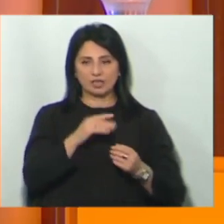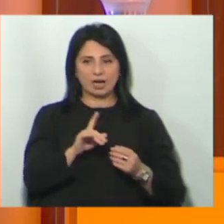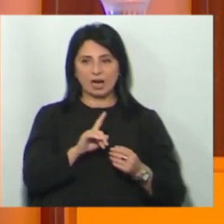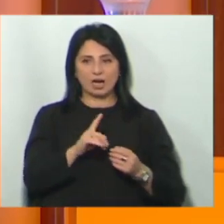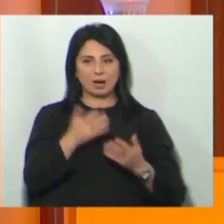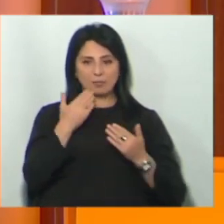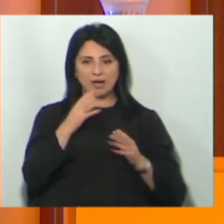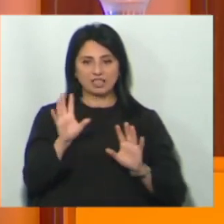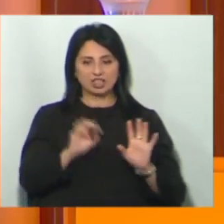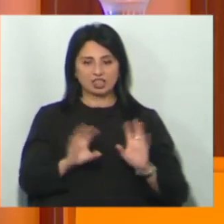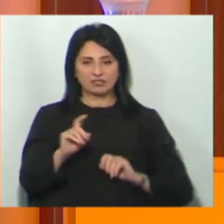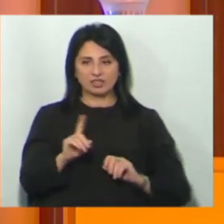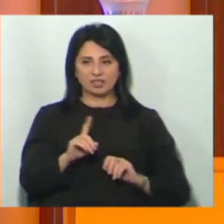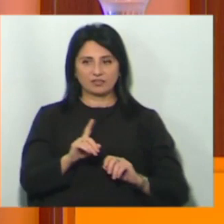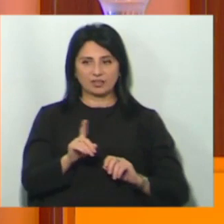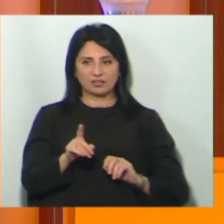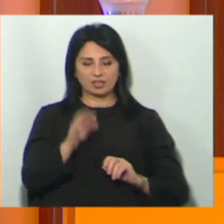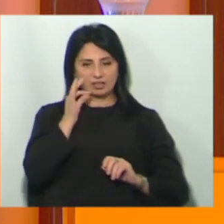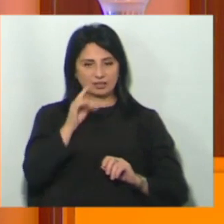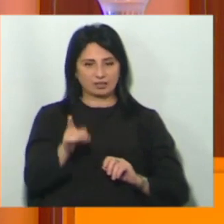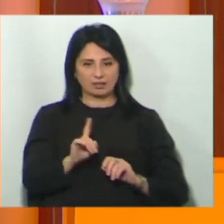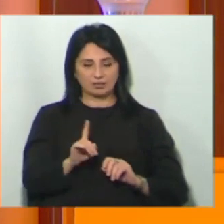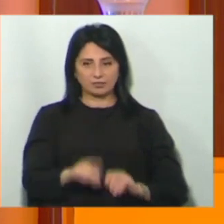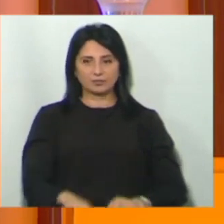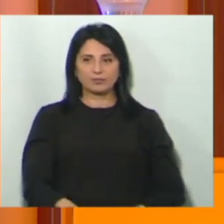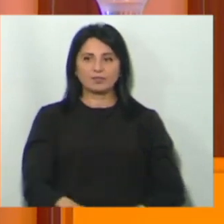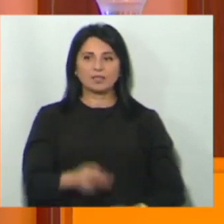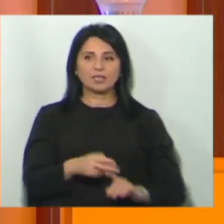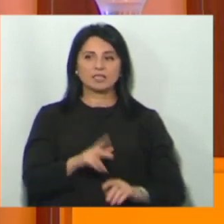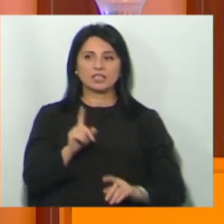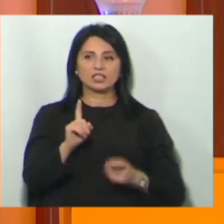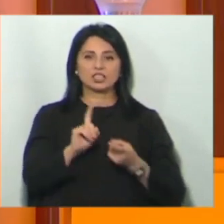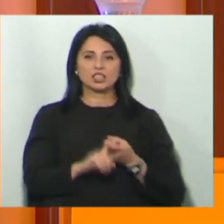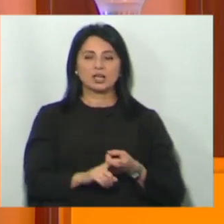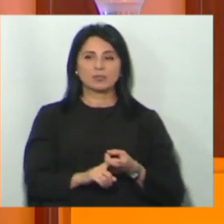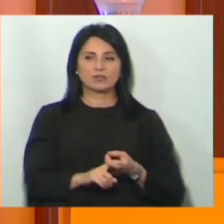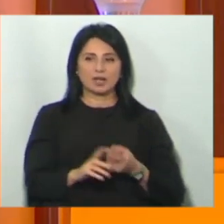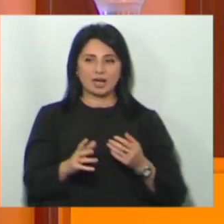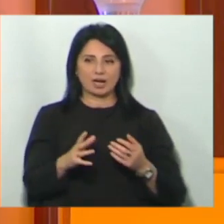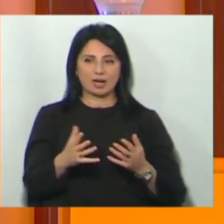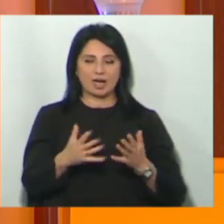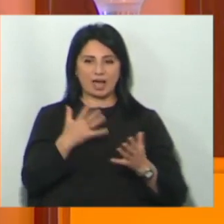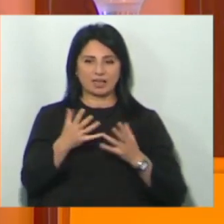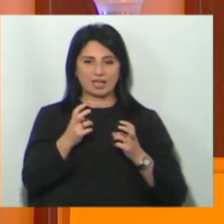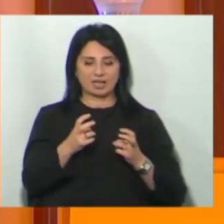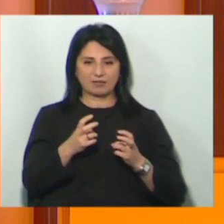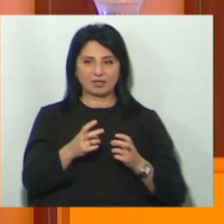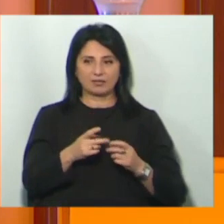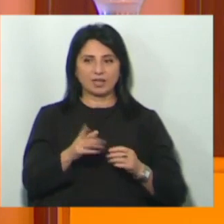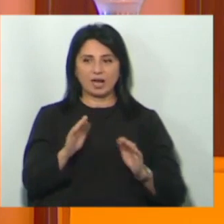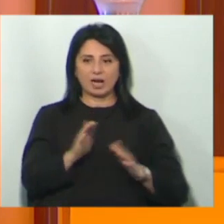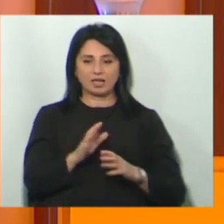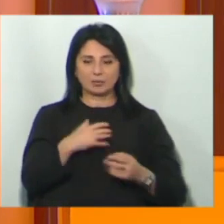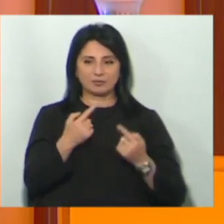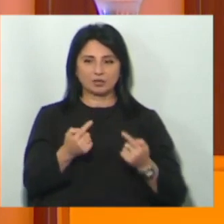არა მარტივად შეთვისებადი რაფინირებული ნახშირწყლების გამოყენება. Ეს რაც შეეხება energomatareblebs. Magram